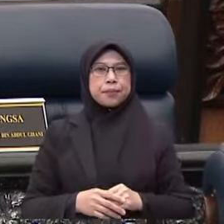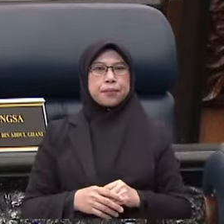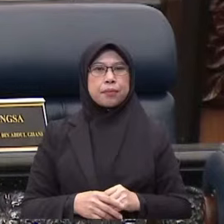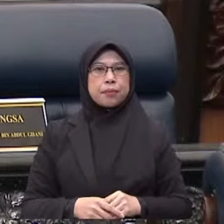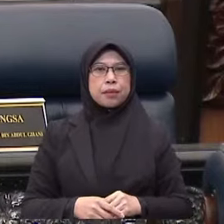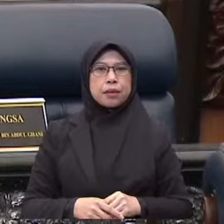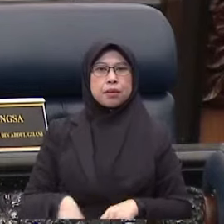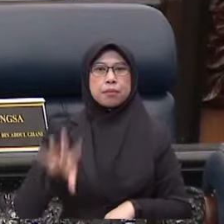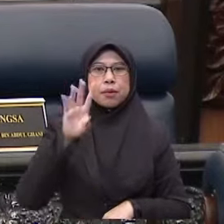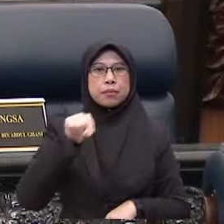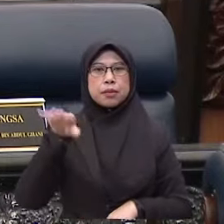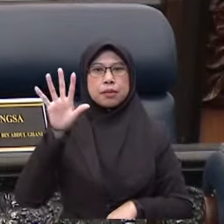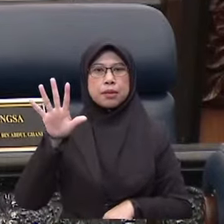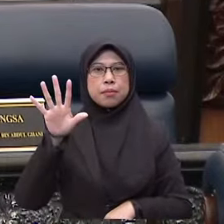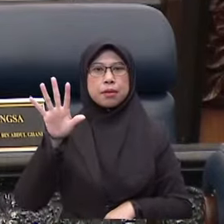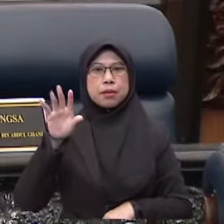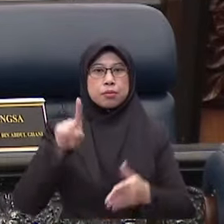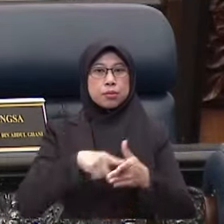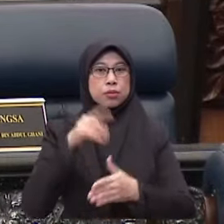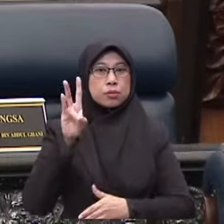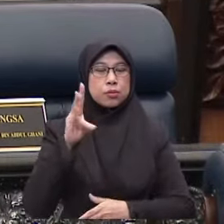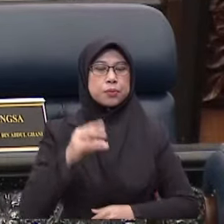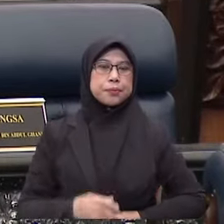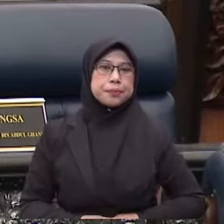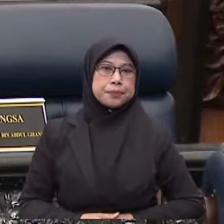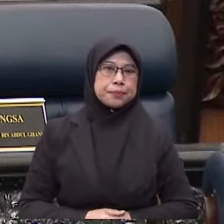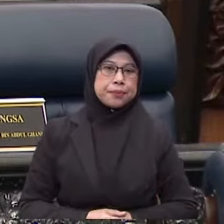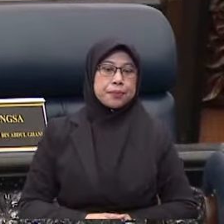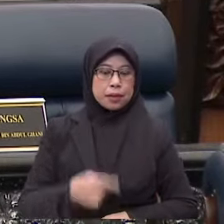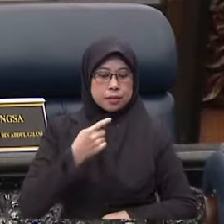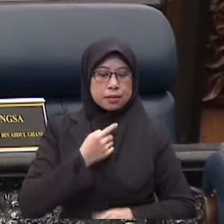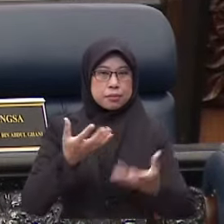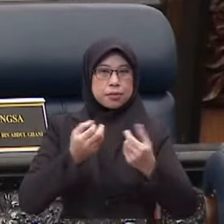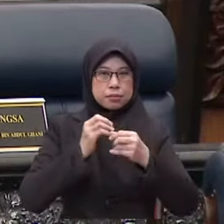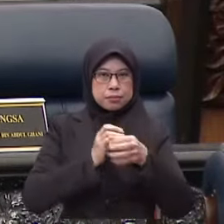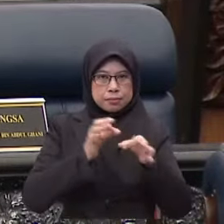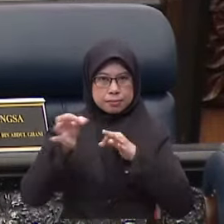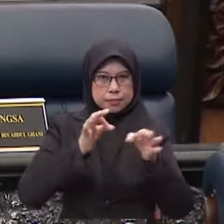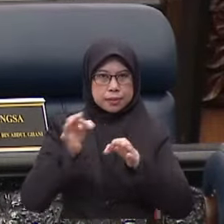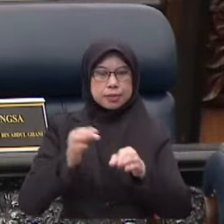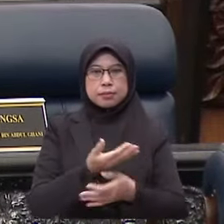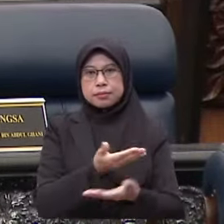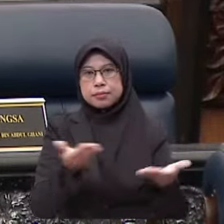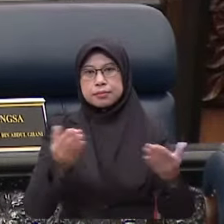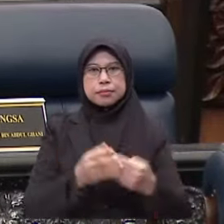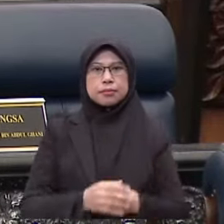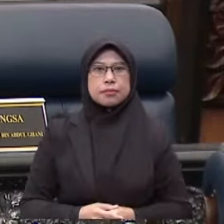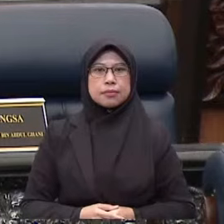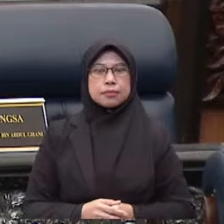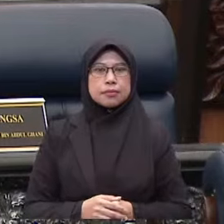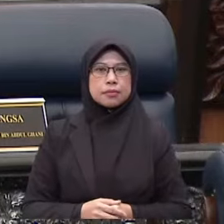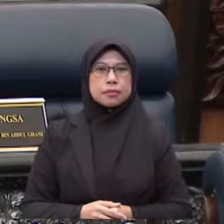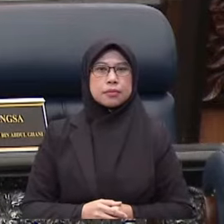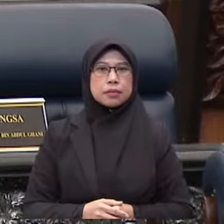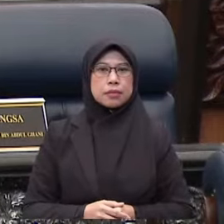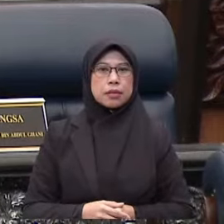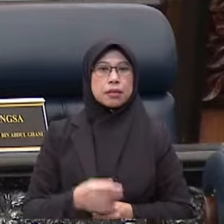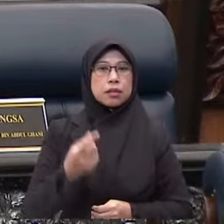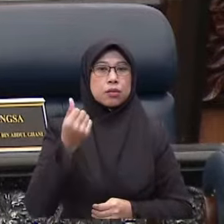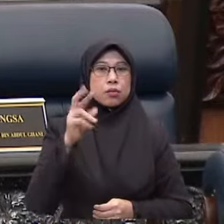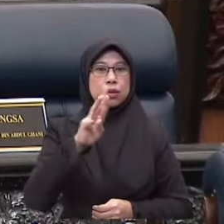kepada 45 pada bulan julai yang lepas Saya nak menjelaskan kepada dewan yang mulia ini bahawa pergerakan mata Wang